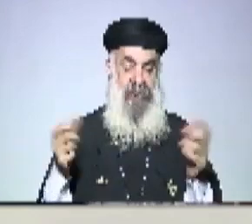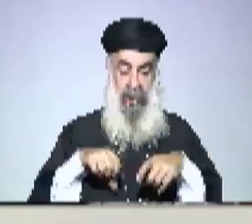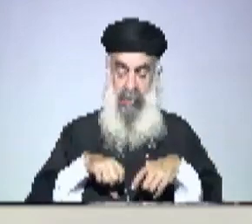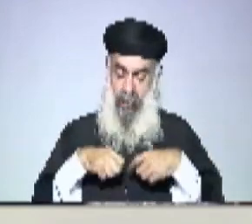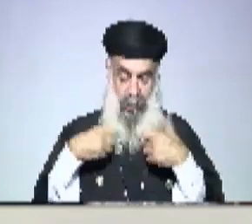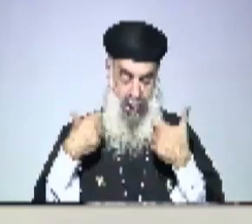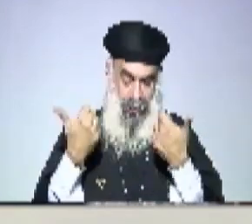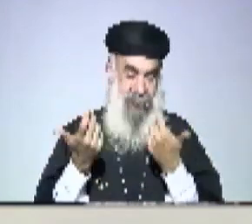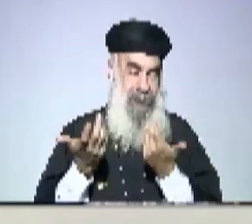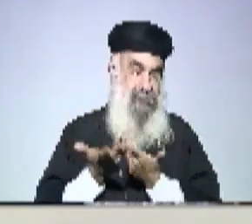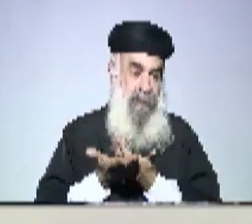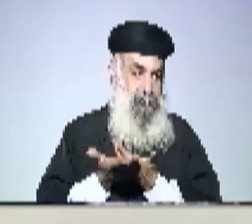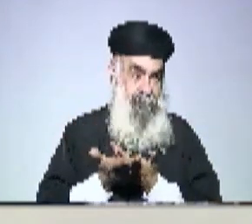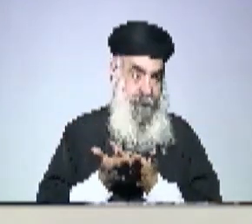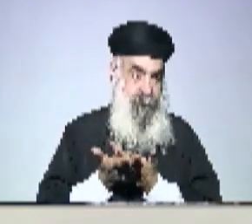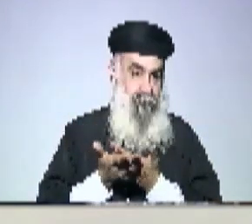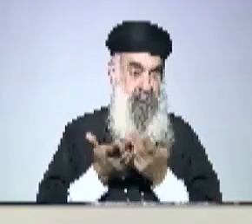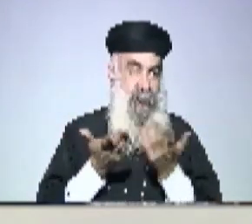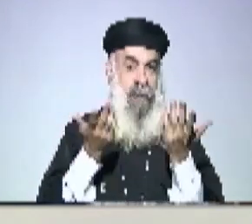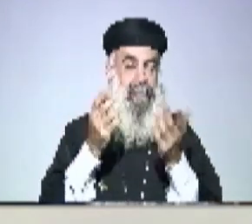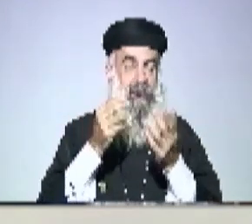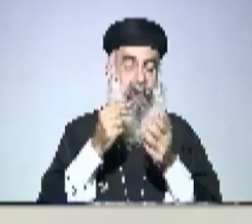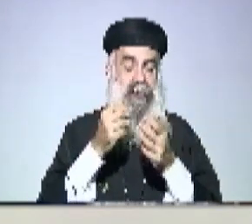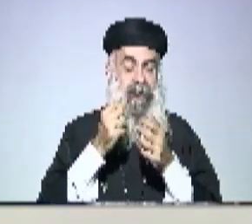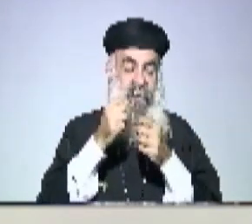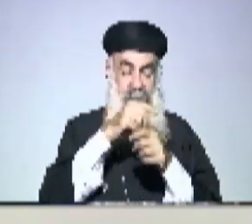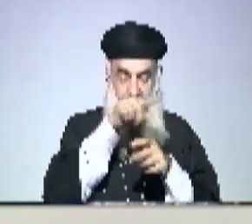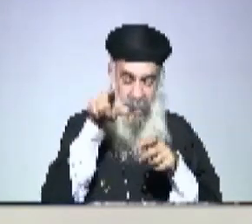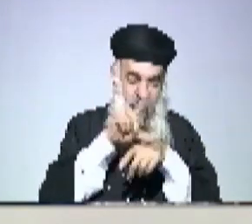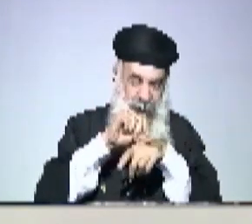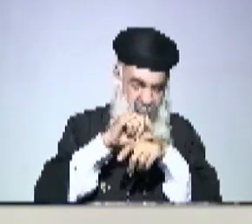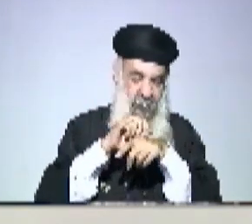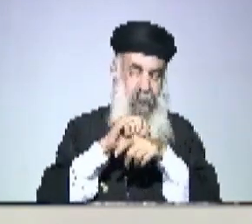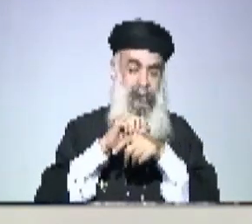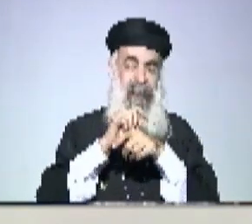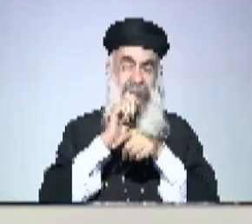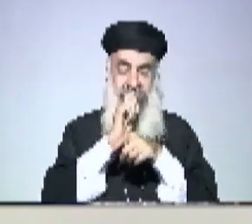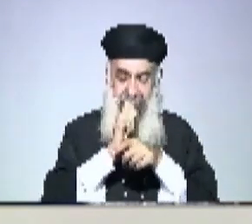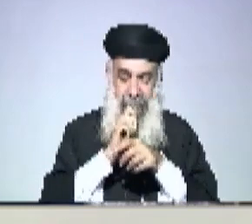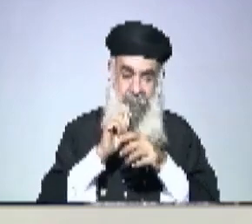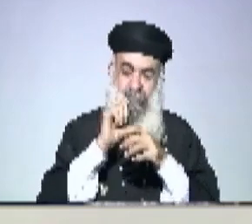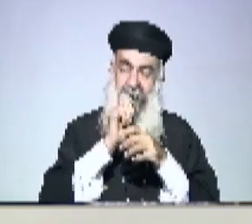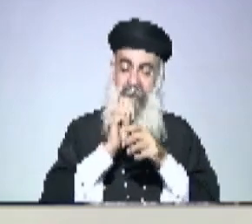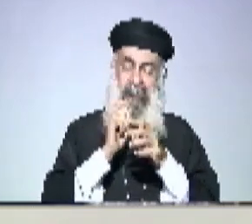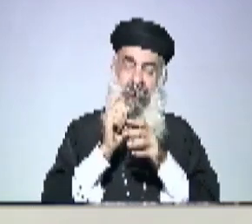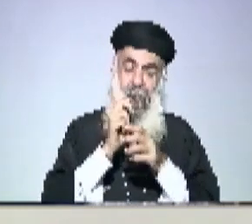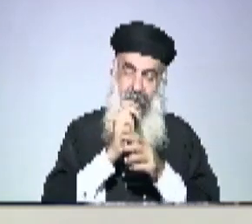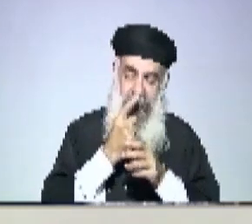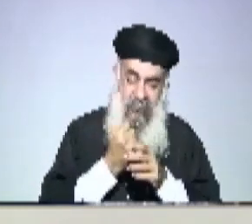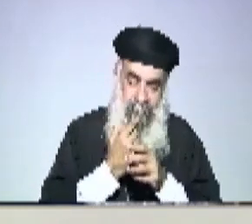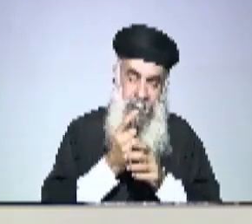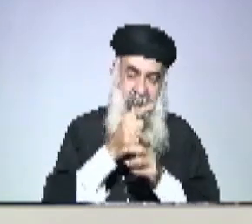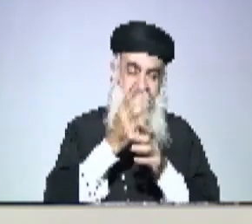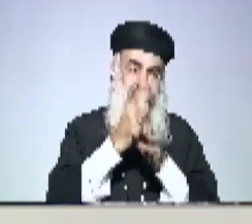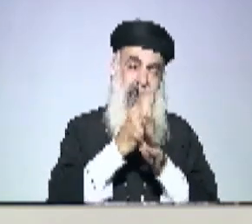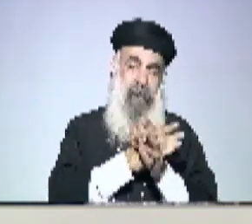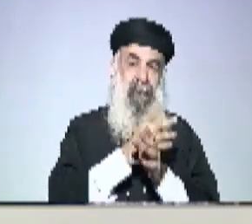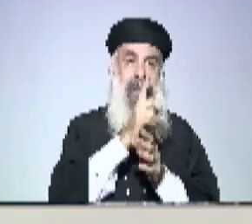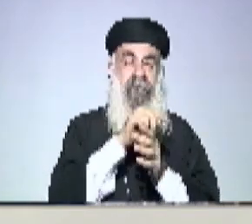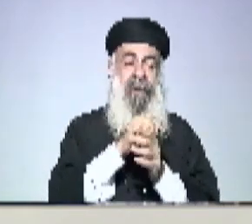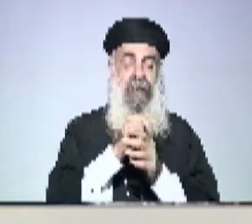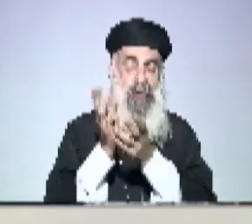وانا شايف ناس لحمي ودمي تعبانين يعني ارجو ناخد بالنا اليتيم